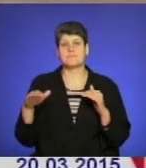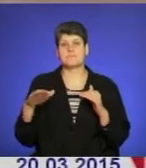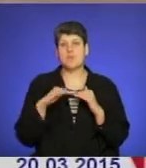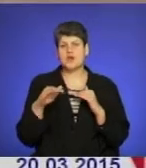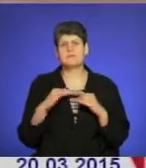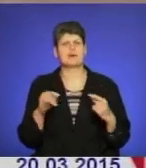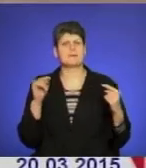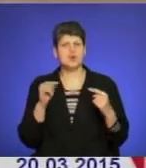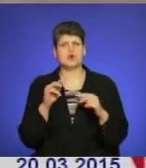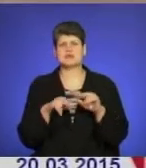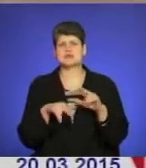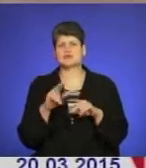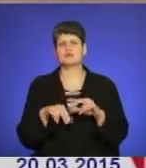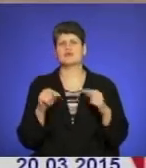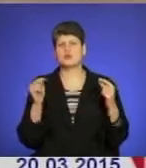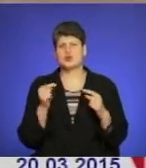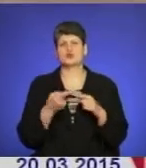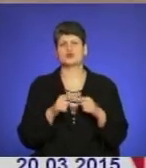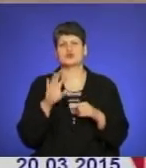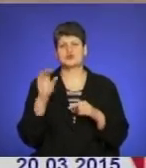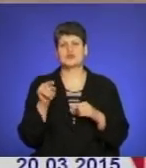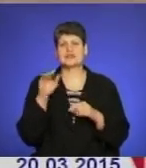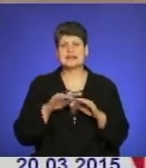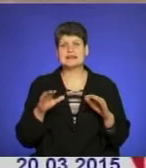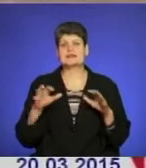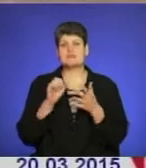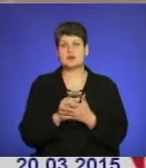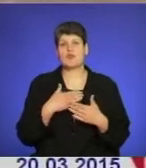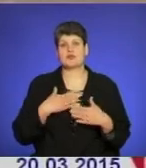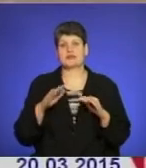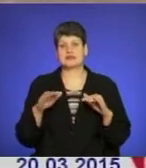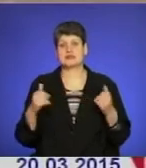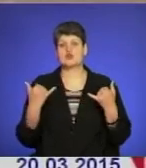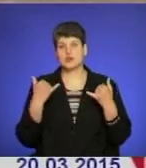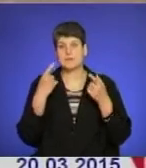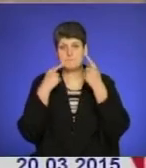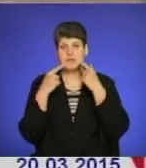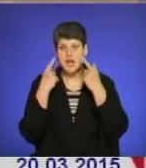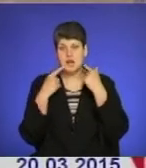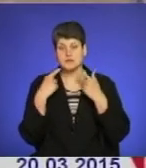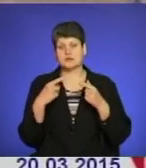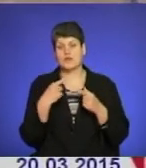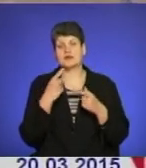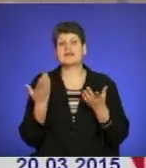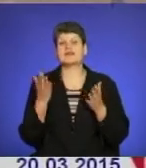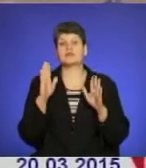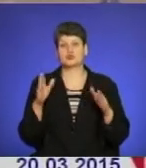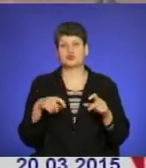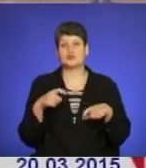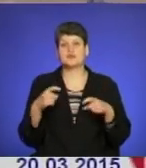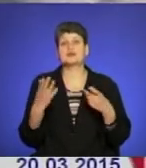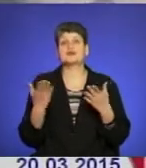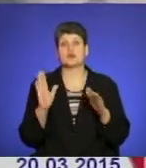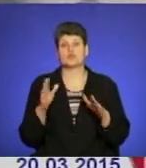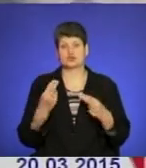проти забудови, проти цього всього, бо дітки займаються, бігають. Моя дитина сьогодні плакала, йшла слізьми, бо каже, де я буду бігати, де я буду